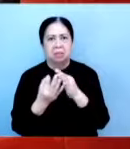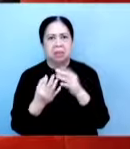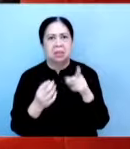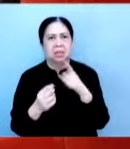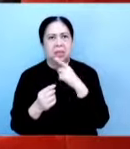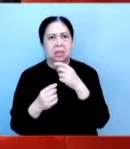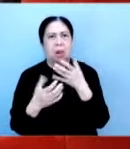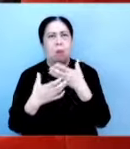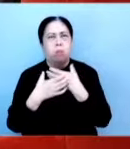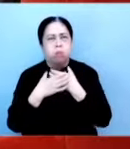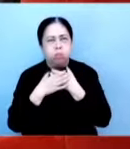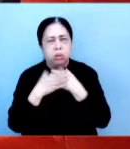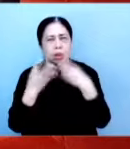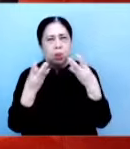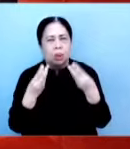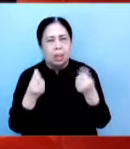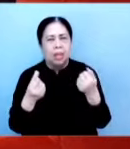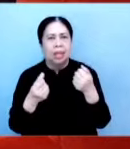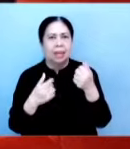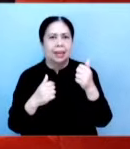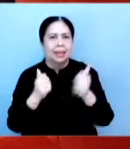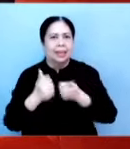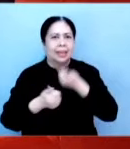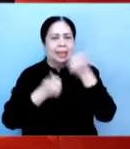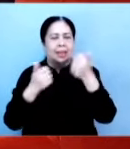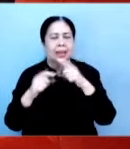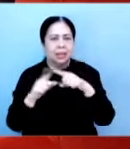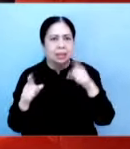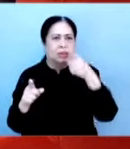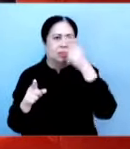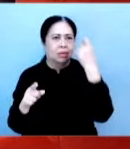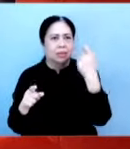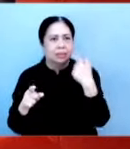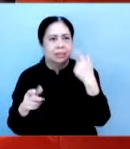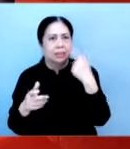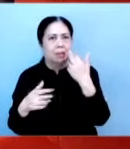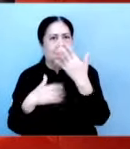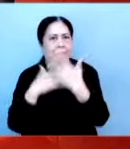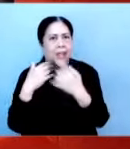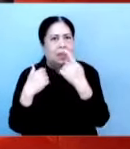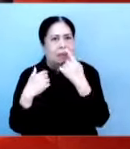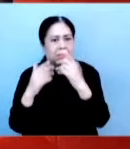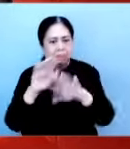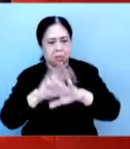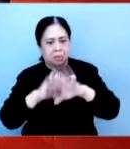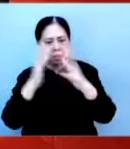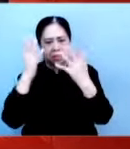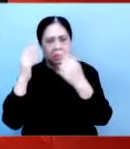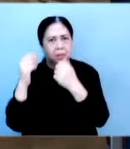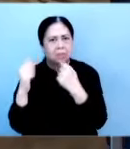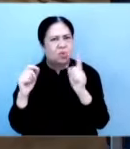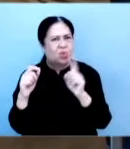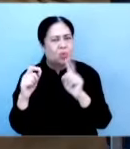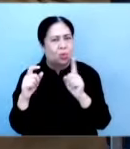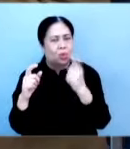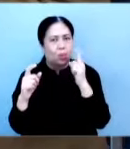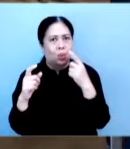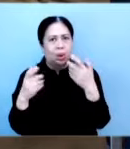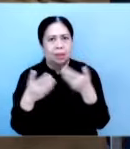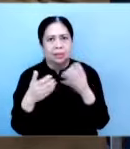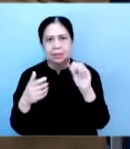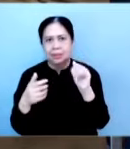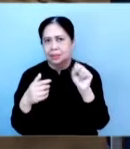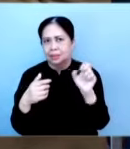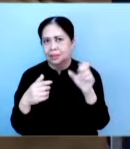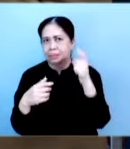suffocation yung sanhi ng pagkamatay ng mga bata dahil nga may nakitang dugo sa mga kamay nila no Ano kaya yung hiwalay na Kaso ang pwede